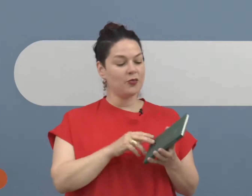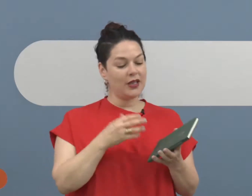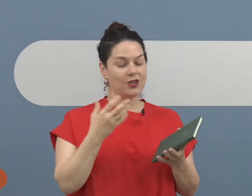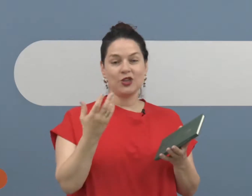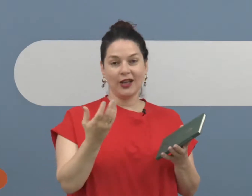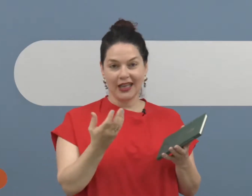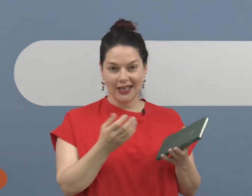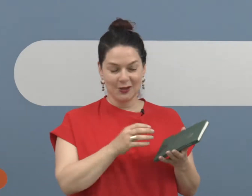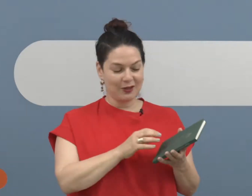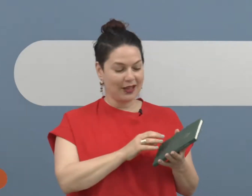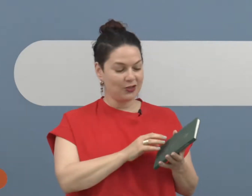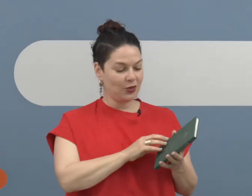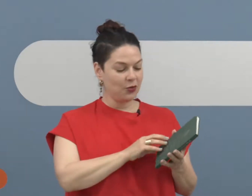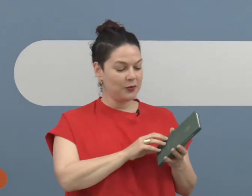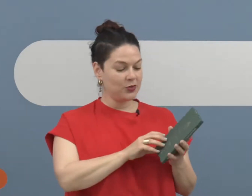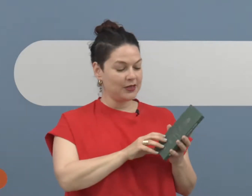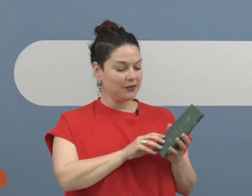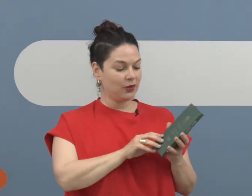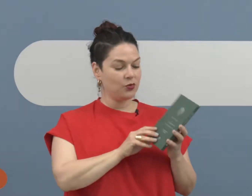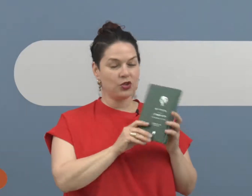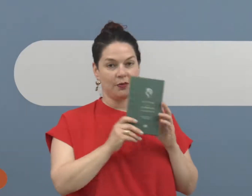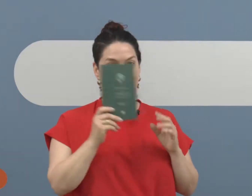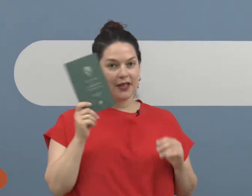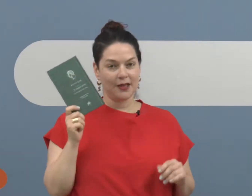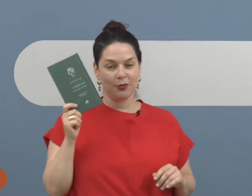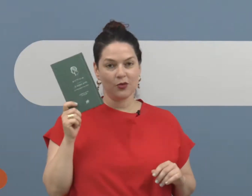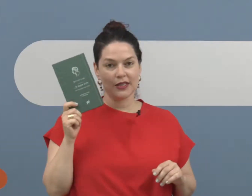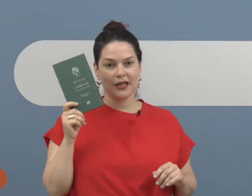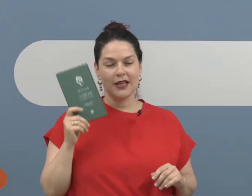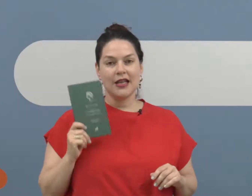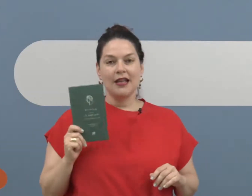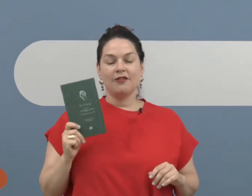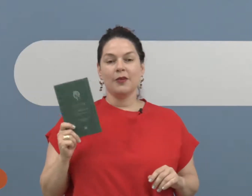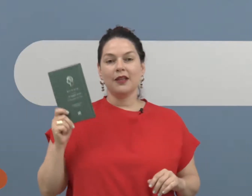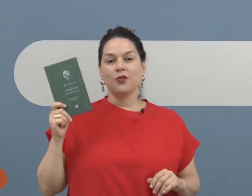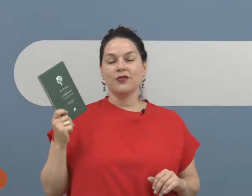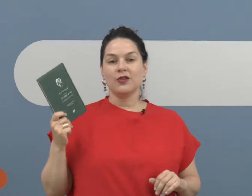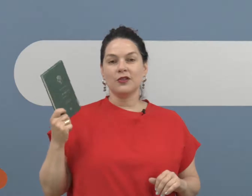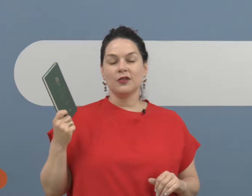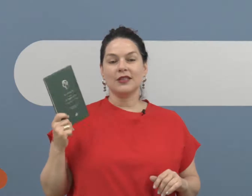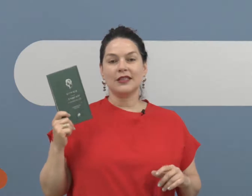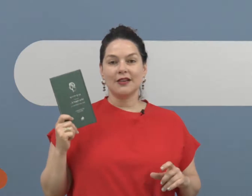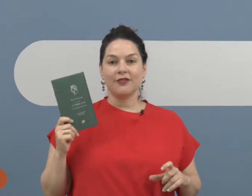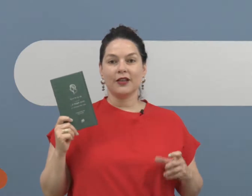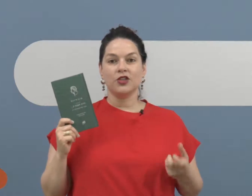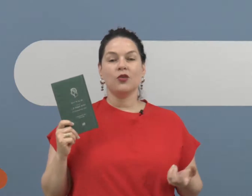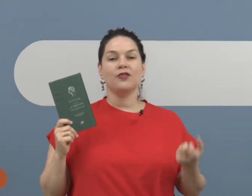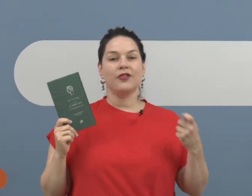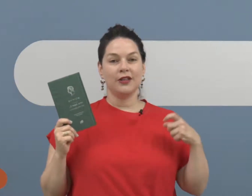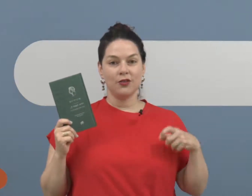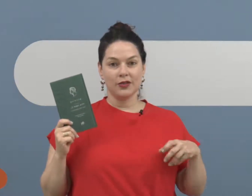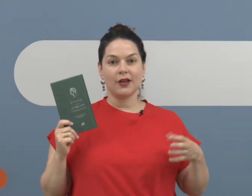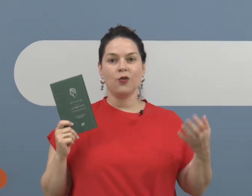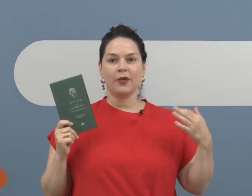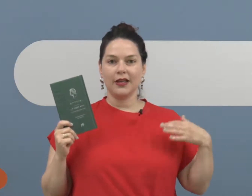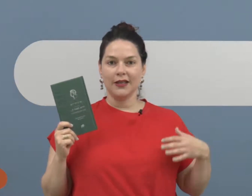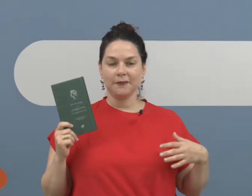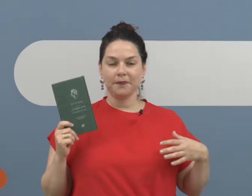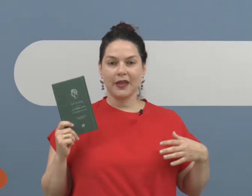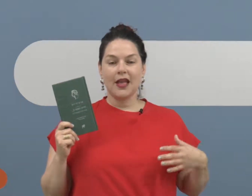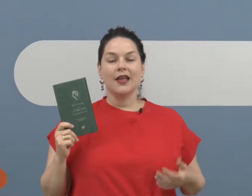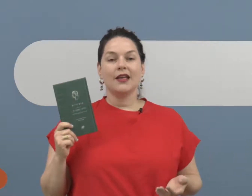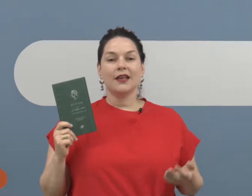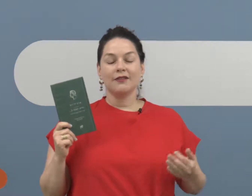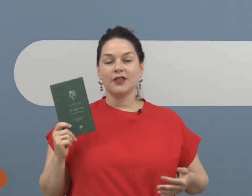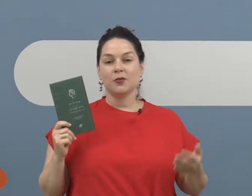הוא תרגום שירי יותר, יש תרגומים שעושים תרגום של פרוזה, ומטמורפוזות זה ספר של אובידיוס,